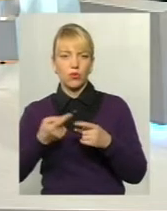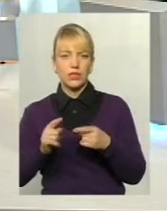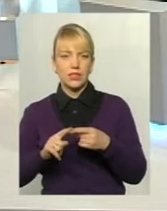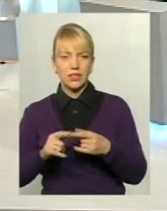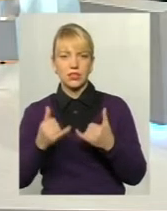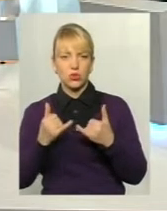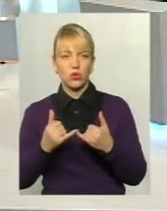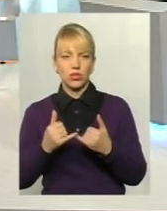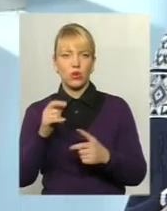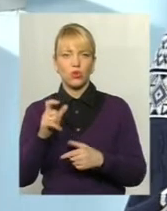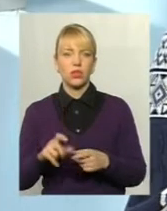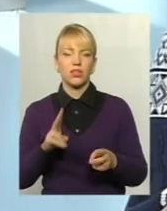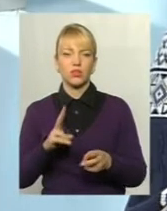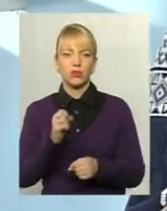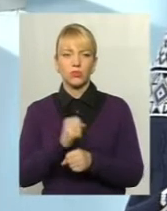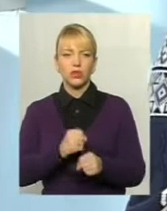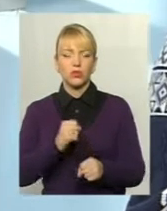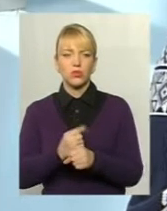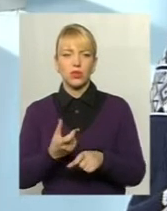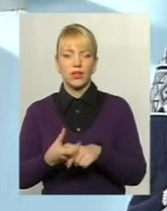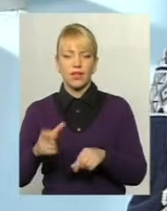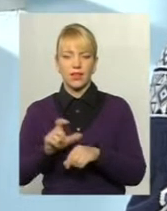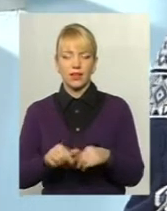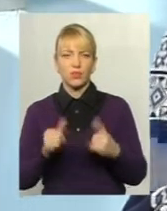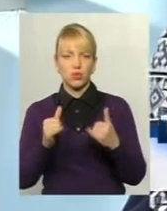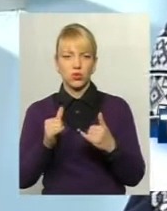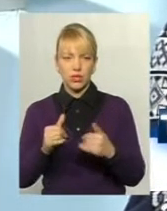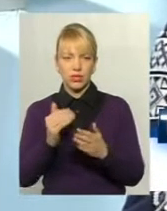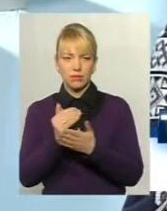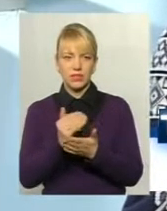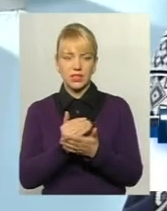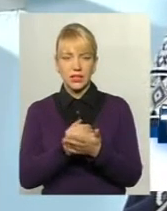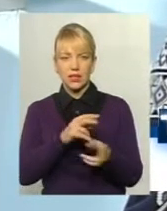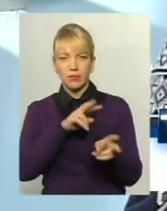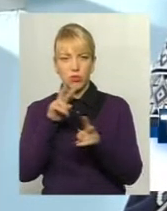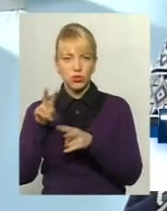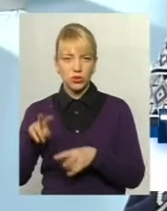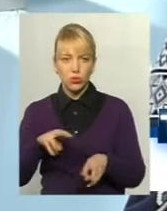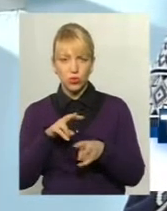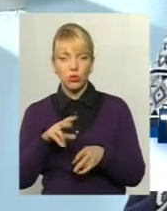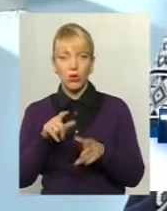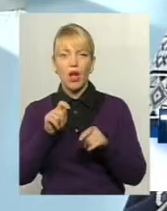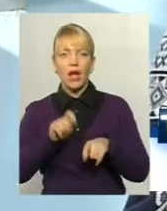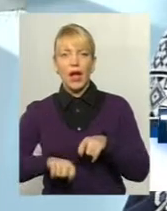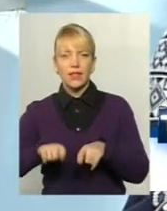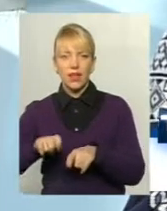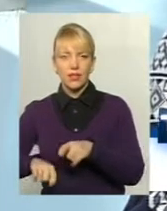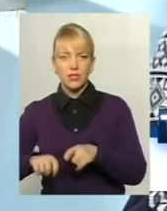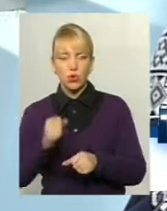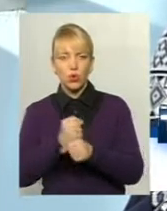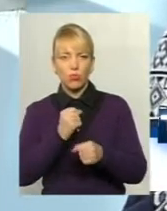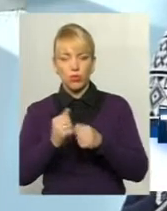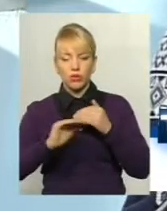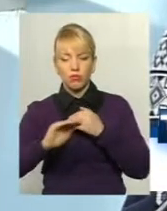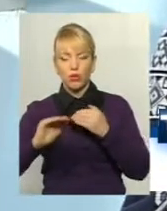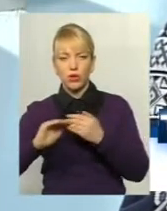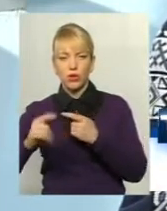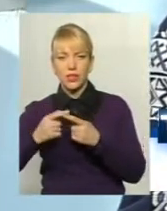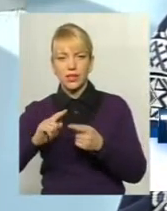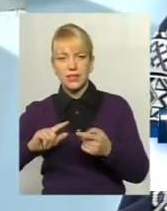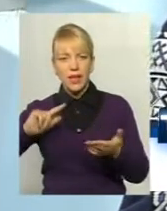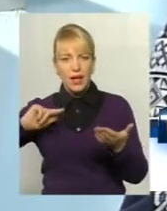людина, яка працює з надсучасними системами моніторингу, аналізу, роботи в полях. Тобто це картографія,